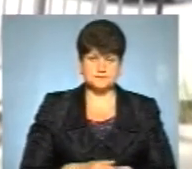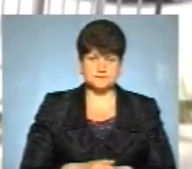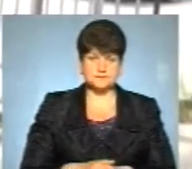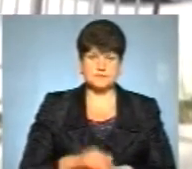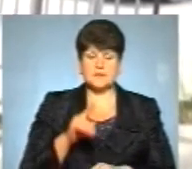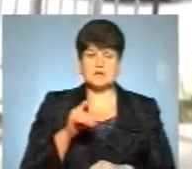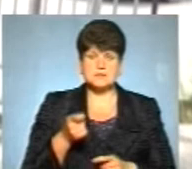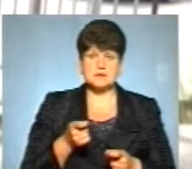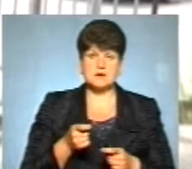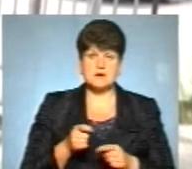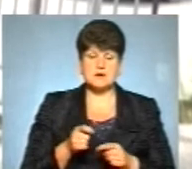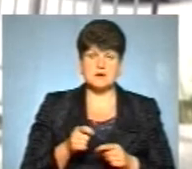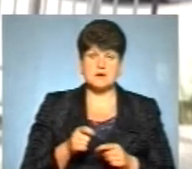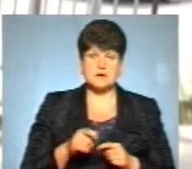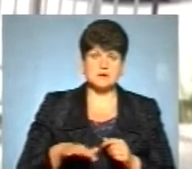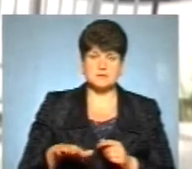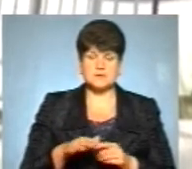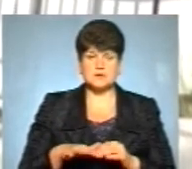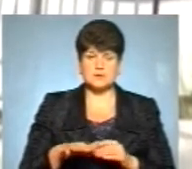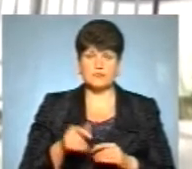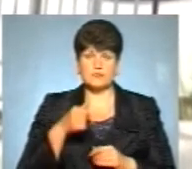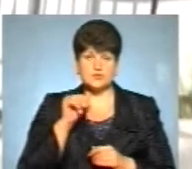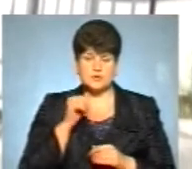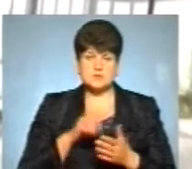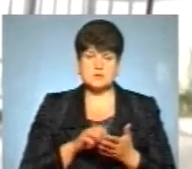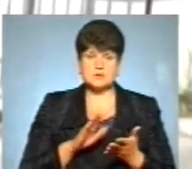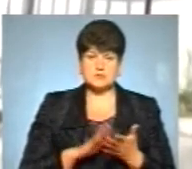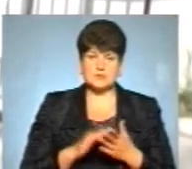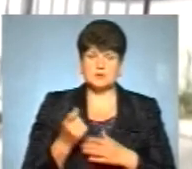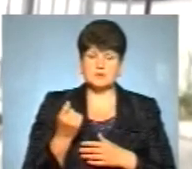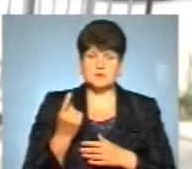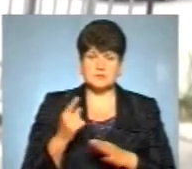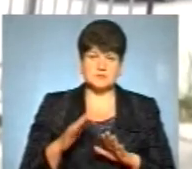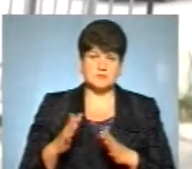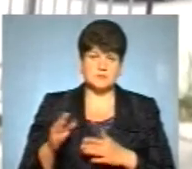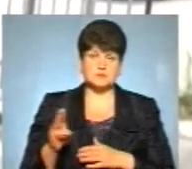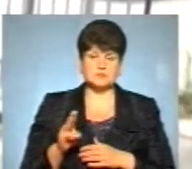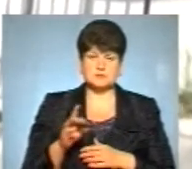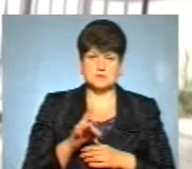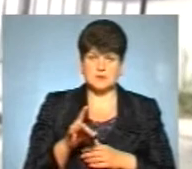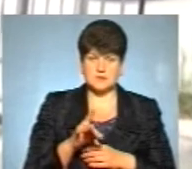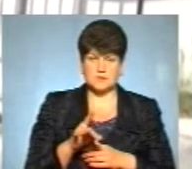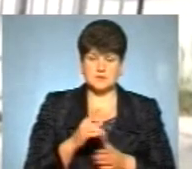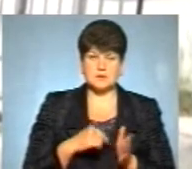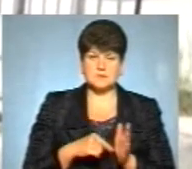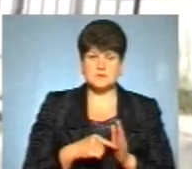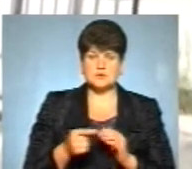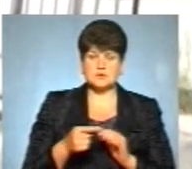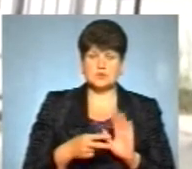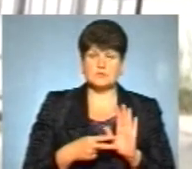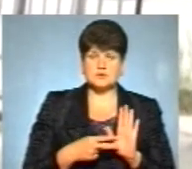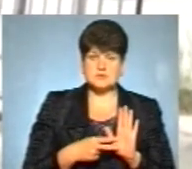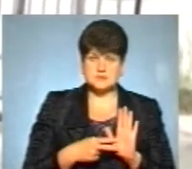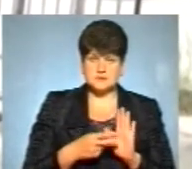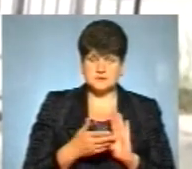За адмінтериторіями за вчора у нас зареєстровано 11 випадків Шумський район, місто Тернопіль 7 з